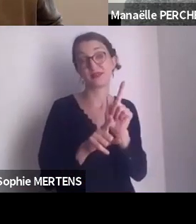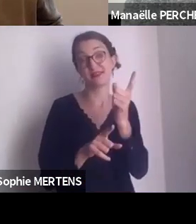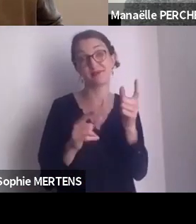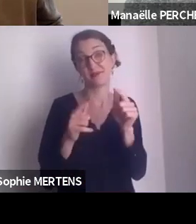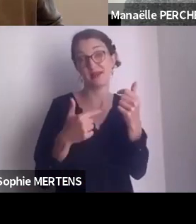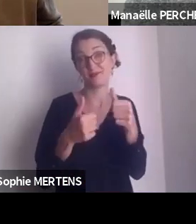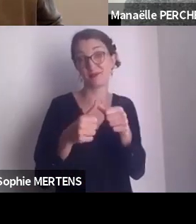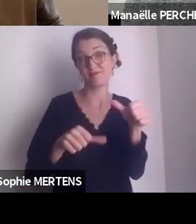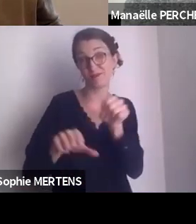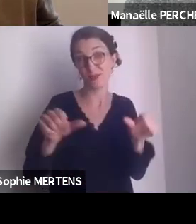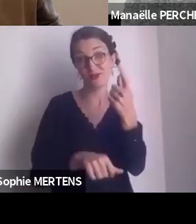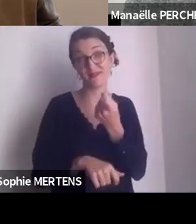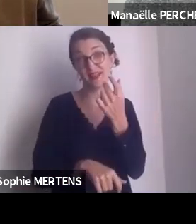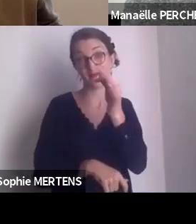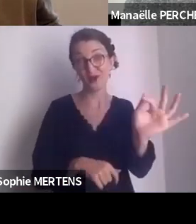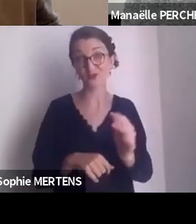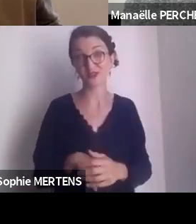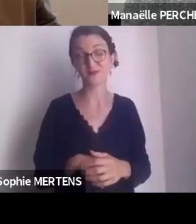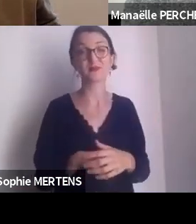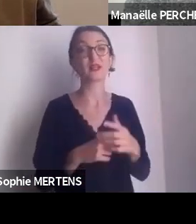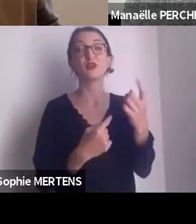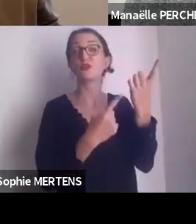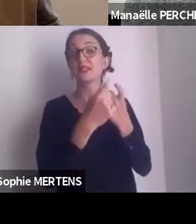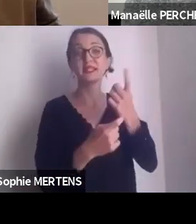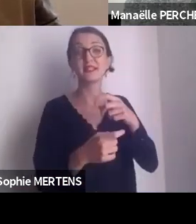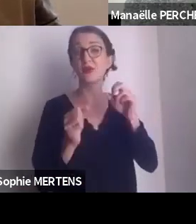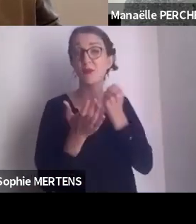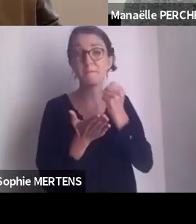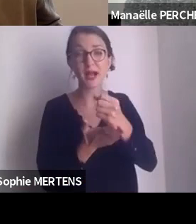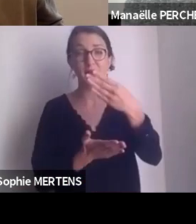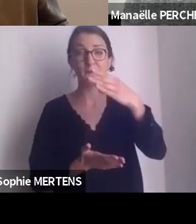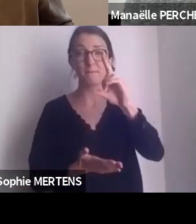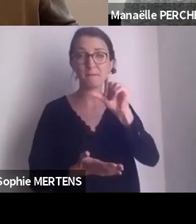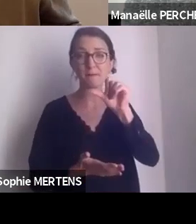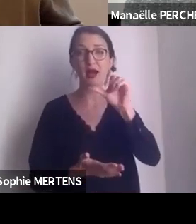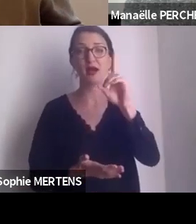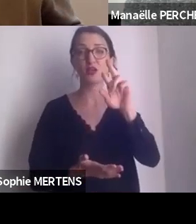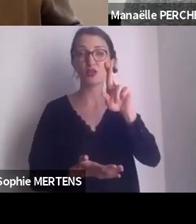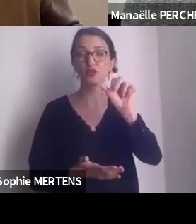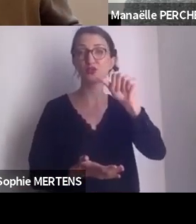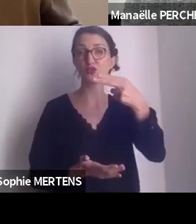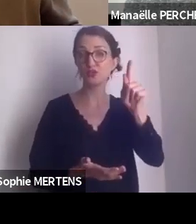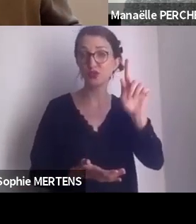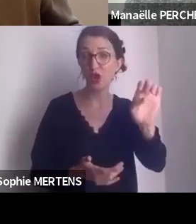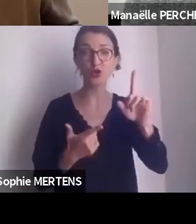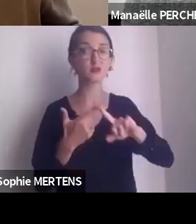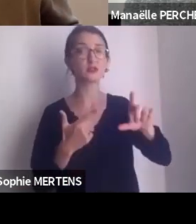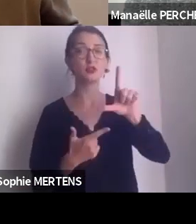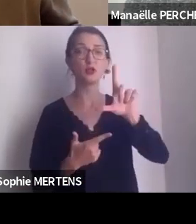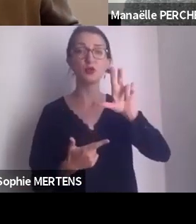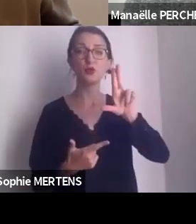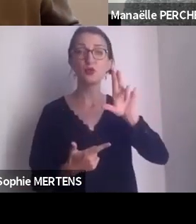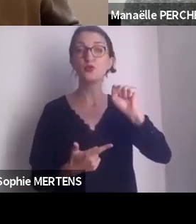Nos clients, c'est des gens comme, je sais pas, Madrange, Lustucru, Findus. On est beaucoup dans la grande distribution. On fait beaucoup d'événementiels.